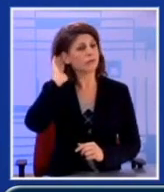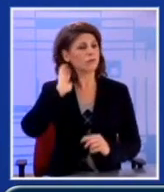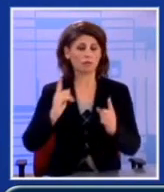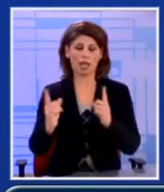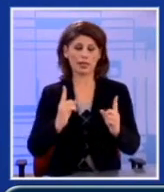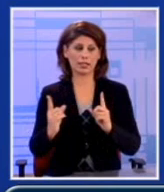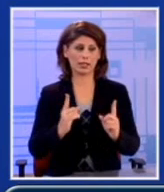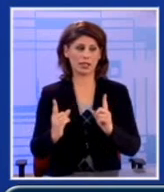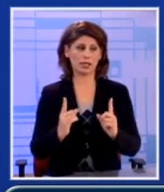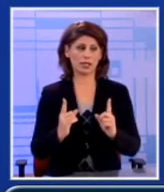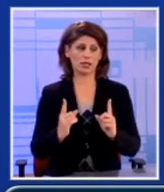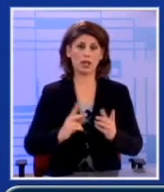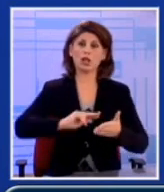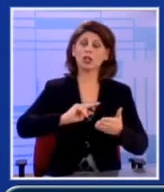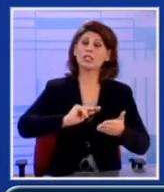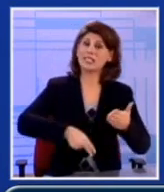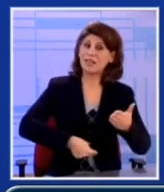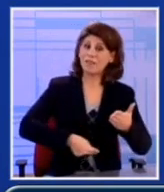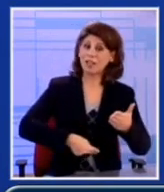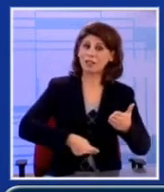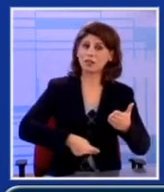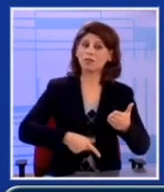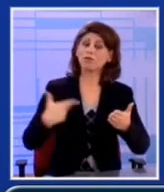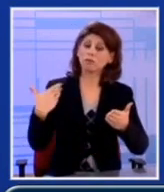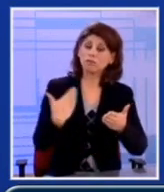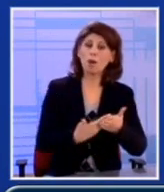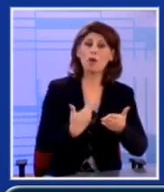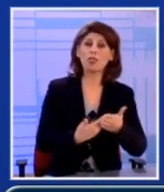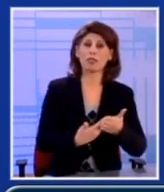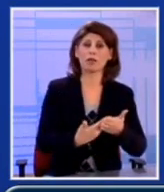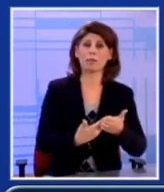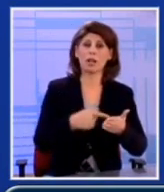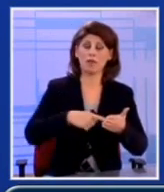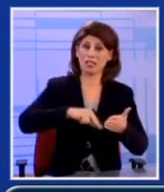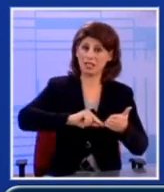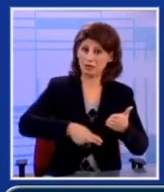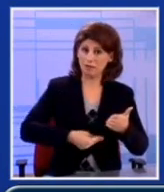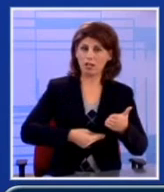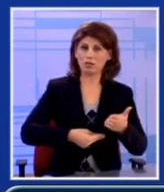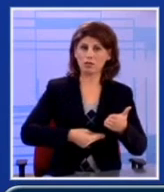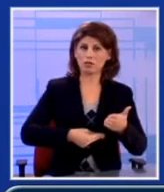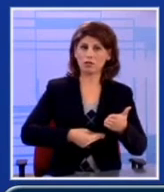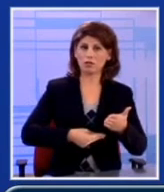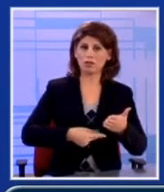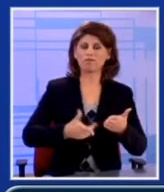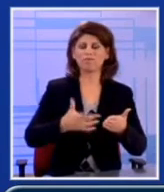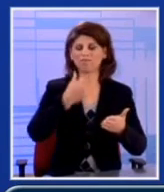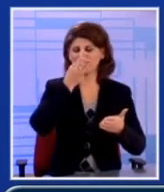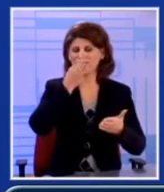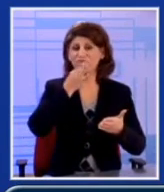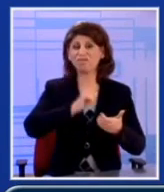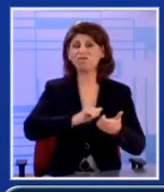αντιστοίχηση των συμβάσεων εκείνων που αποδεδειγμένα είναι συμβάσεις διαφθοράς,